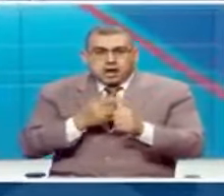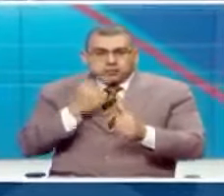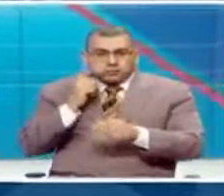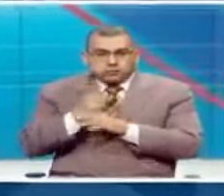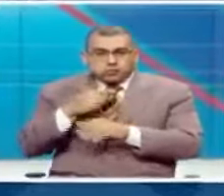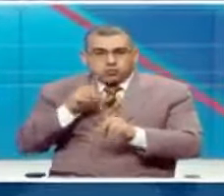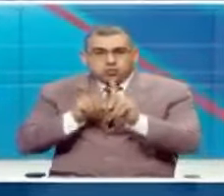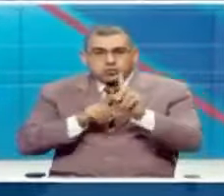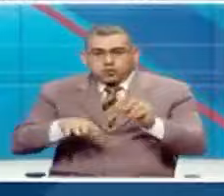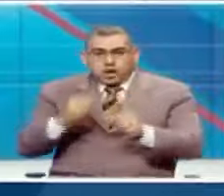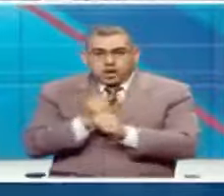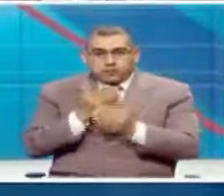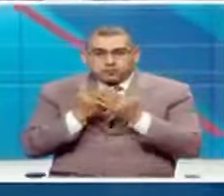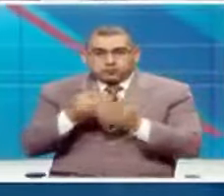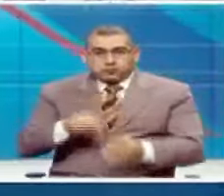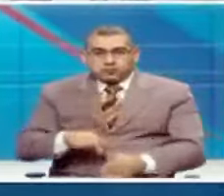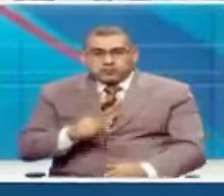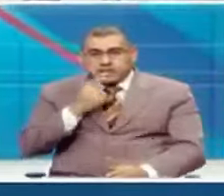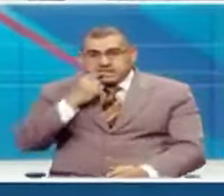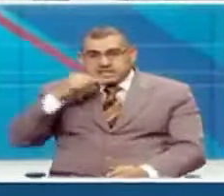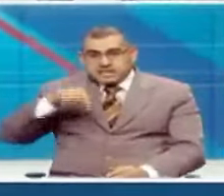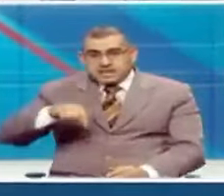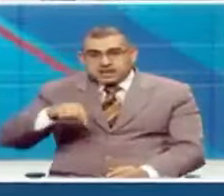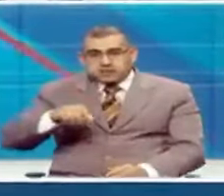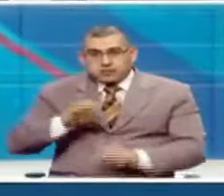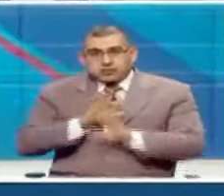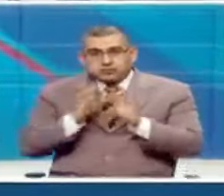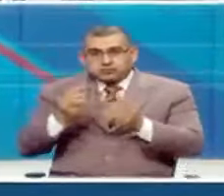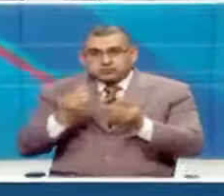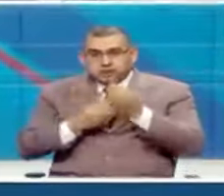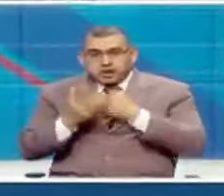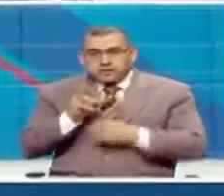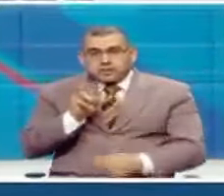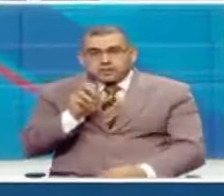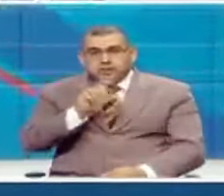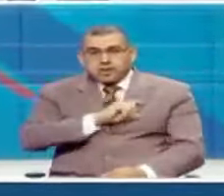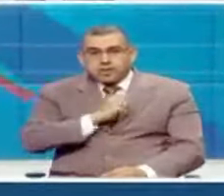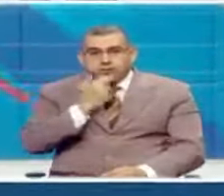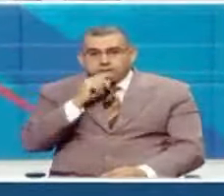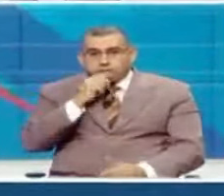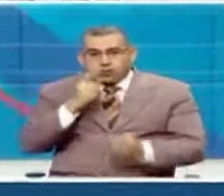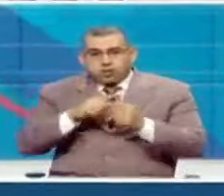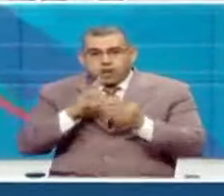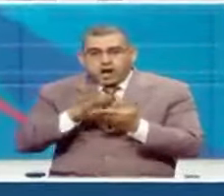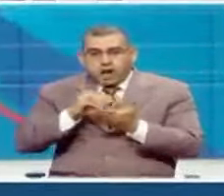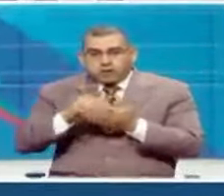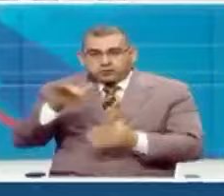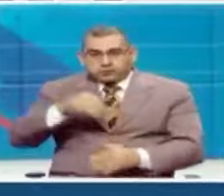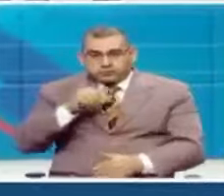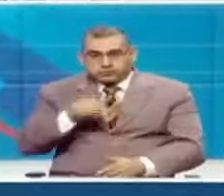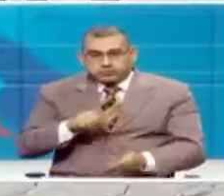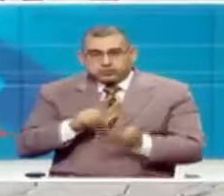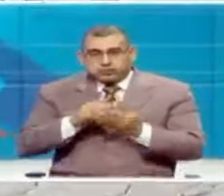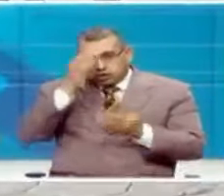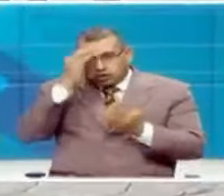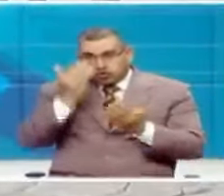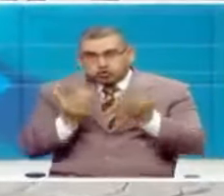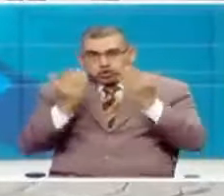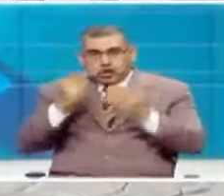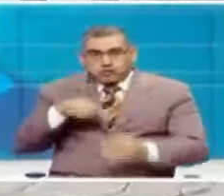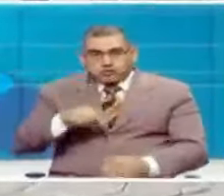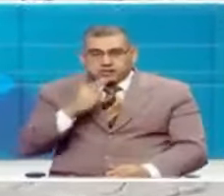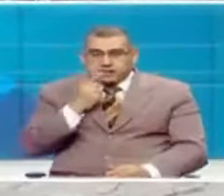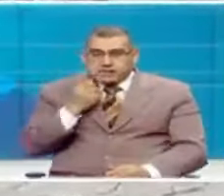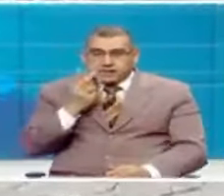عليه القائمون عليها. السنة دي تم استقبال عندنا 70 طالب وطالبة في المرحلة الأولى، وإن شاء الله بإذن الله